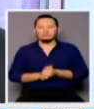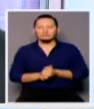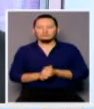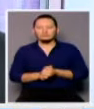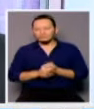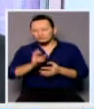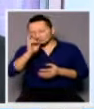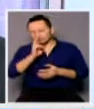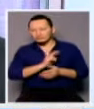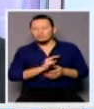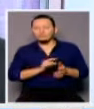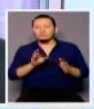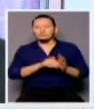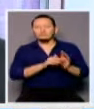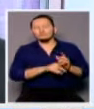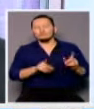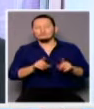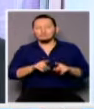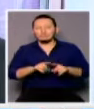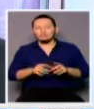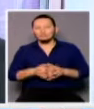Мекеме қызметкерлері де өздерінің